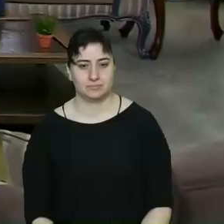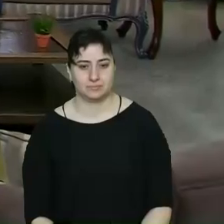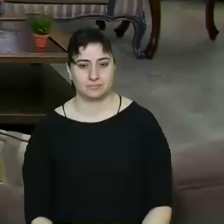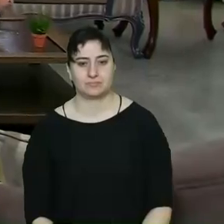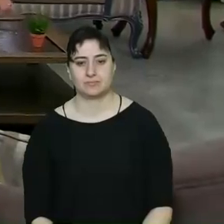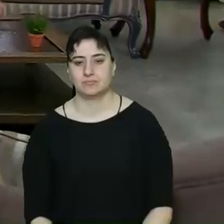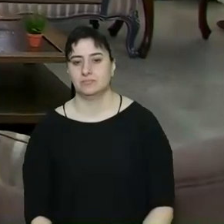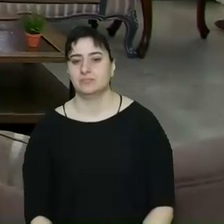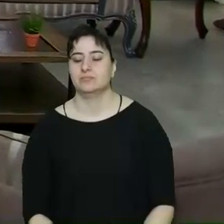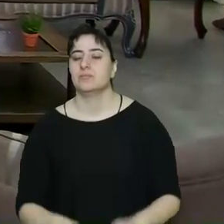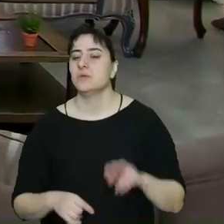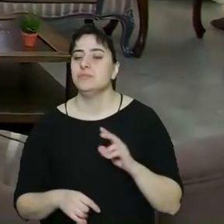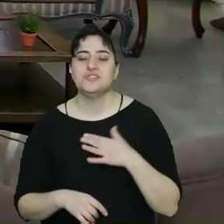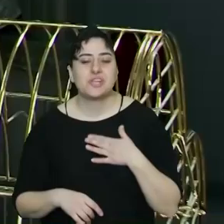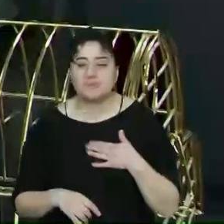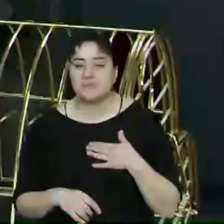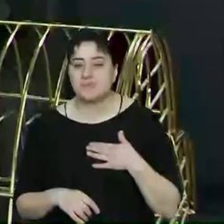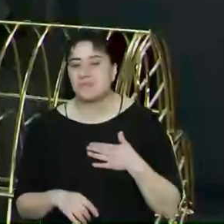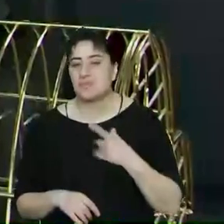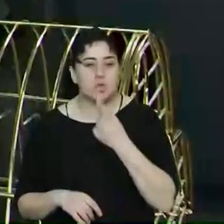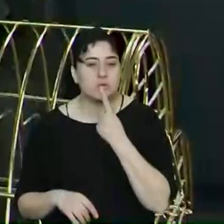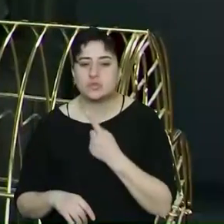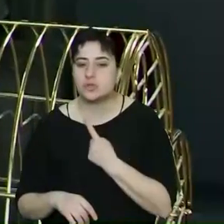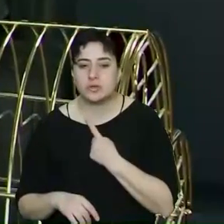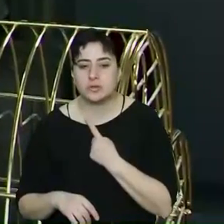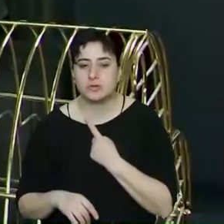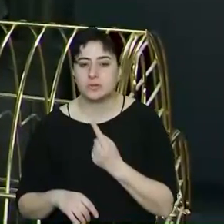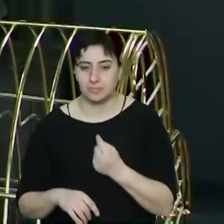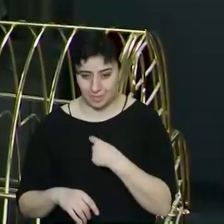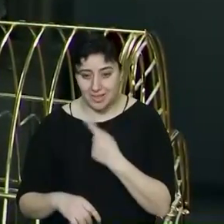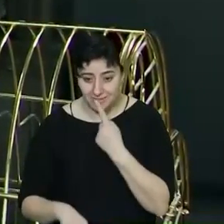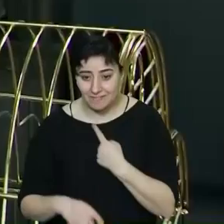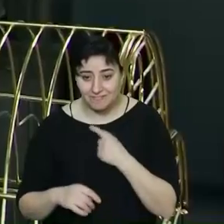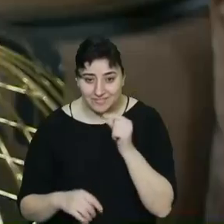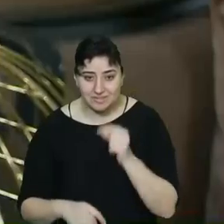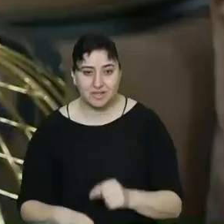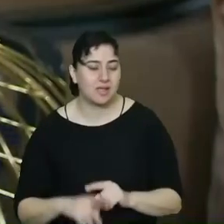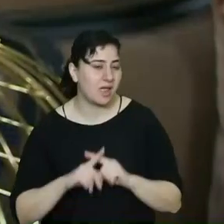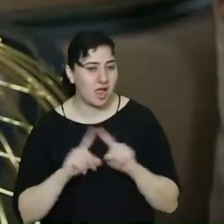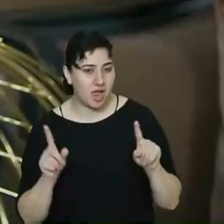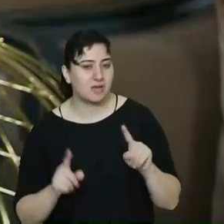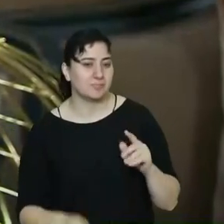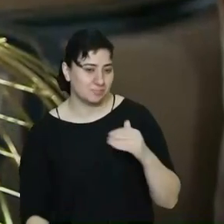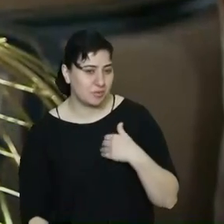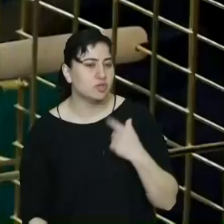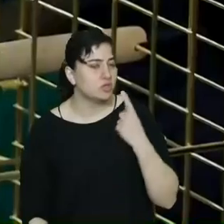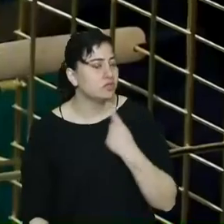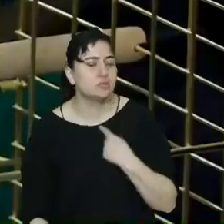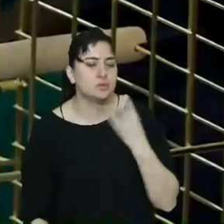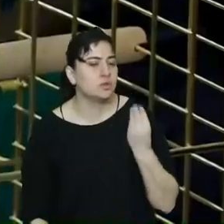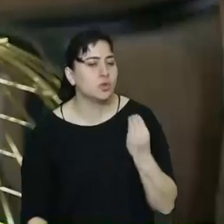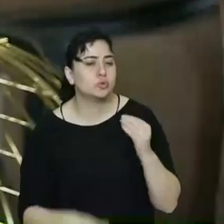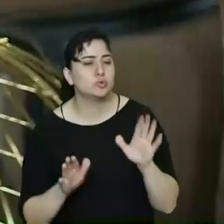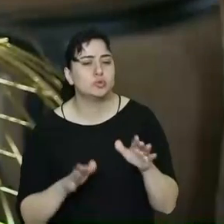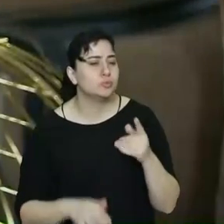başına gittiler. Peki. Canım. Söyle bakayım hayatım, bana dedin değil mi fıstık diye? Hayır canım, bana dedin değil mi güzel